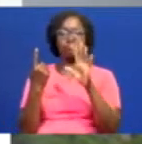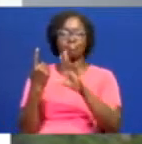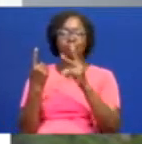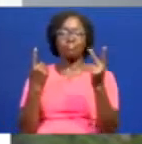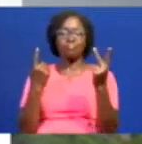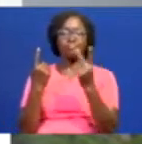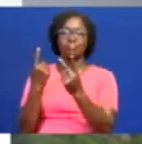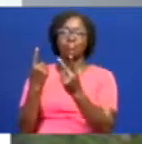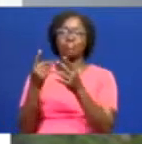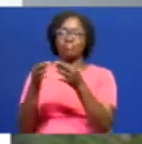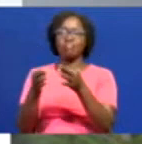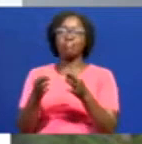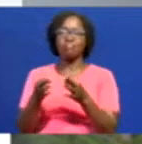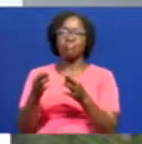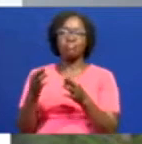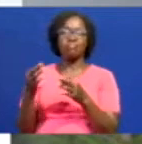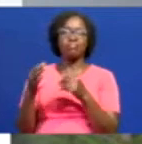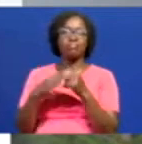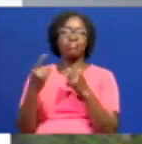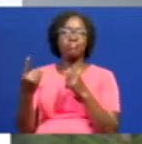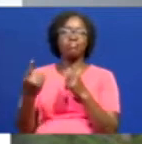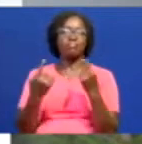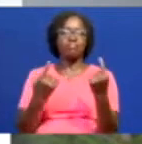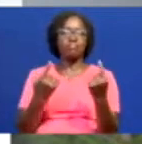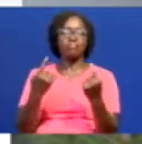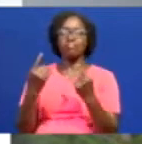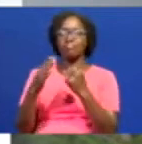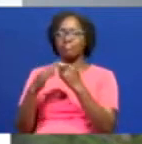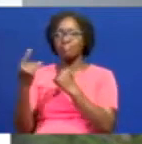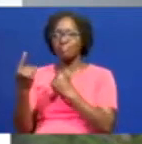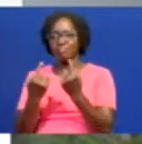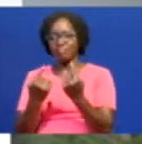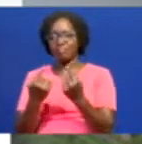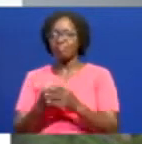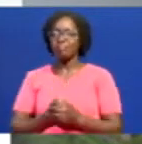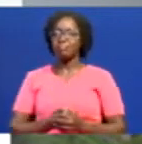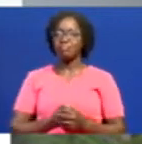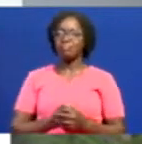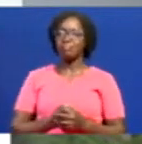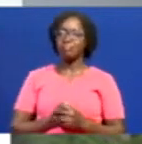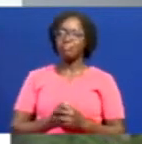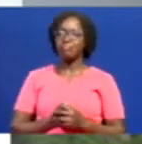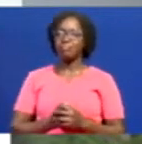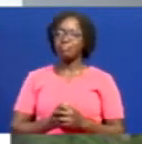9119111. Brandon Song nikiripotia Kurunzi Mashinani.